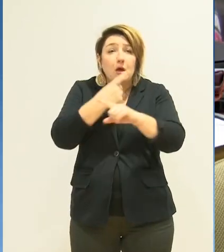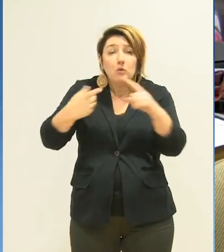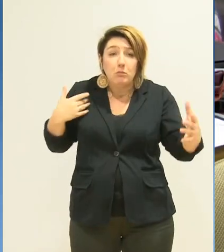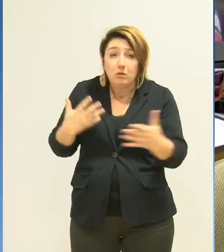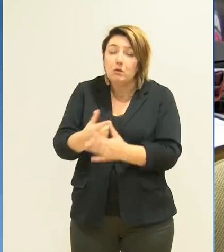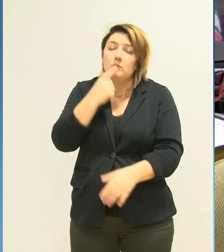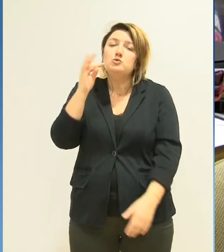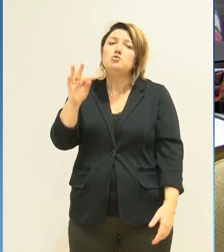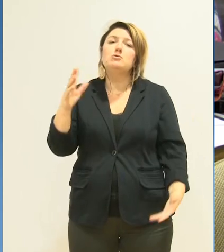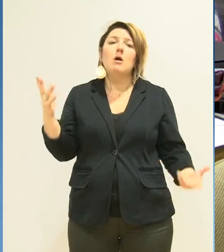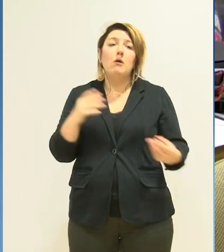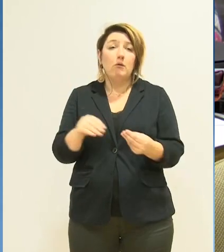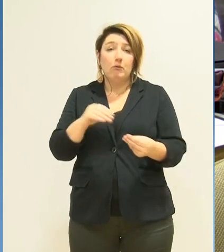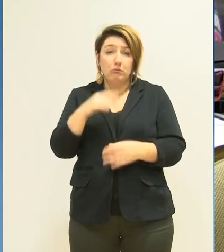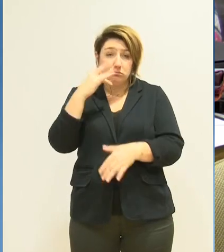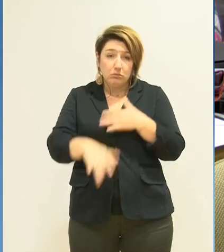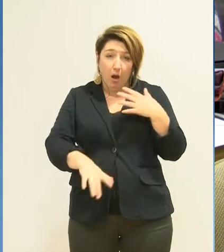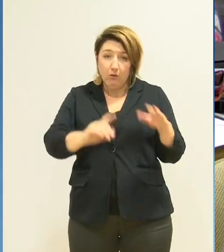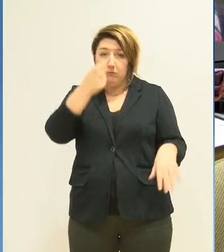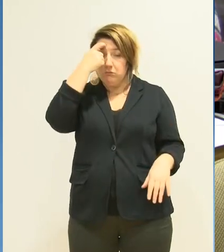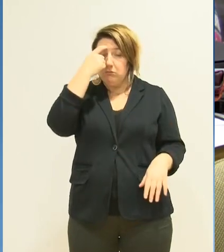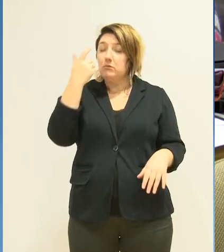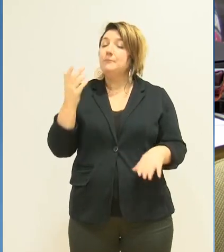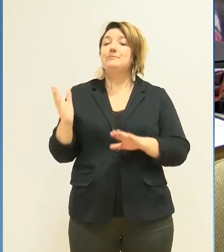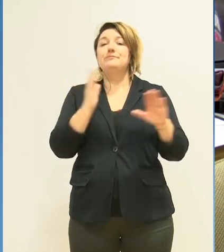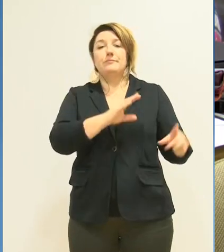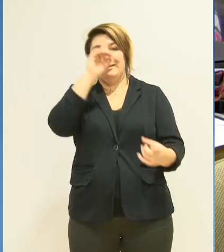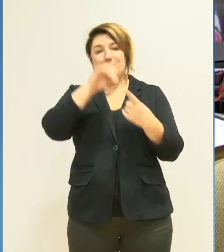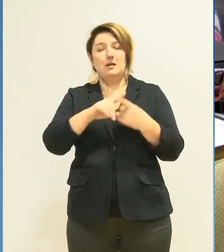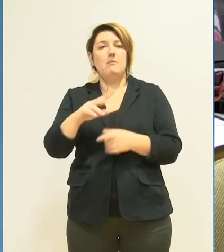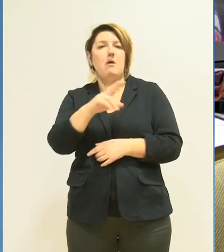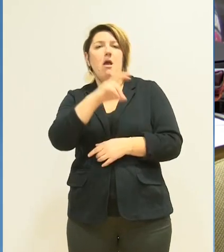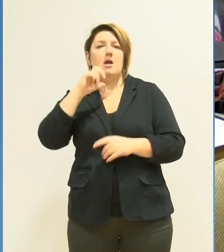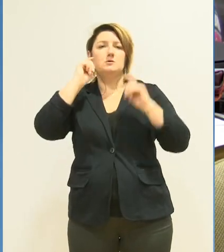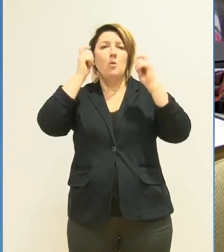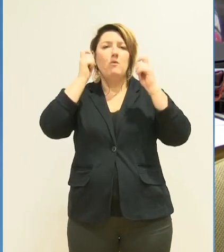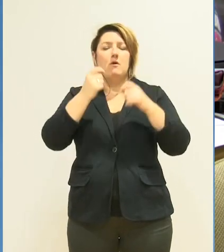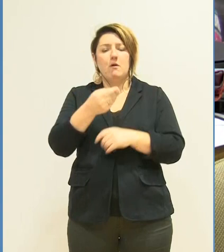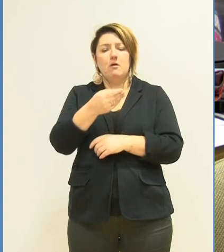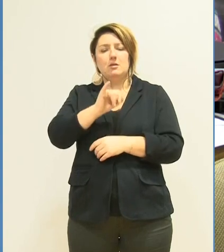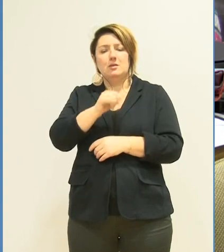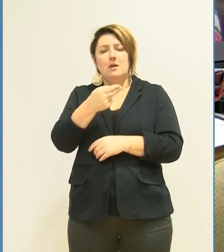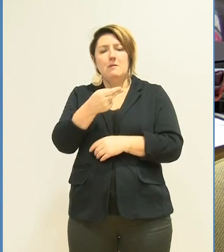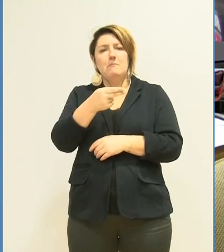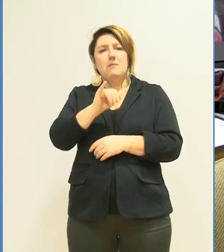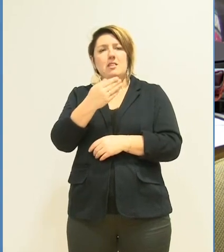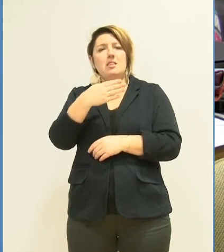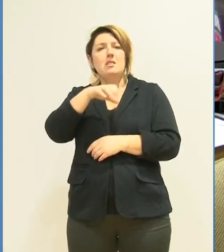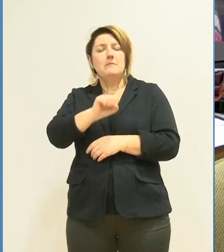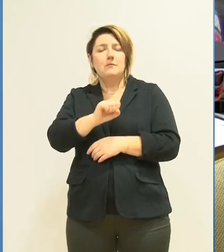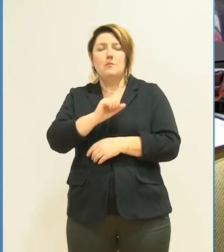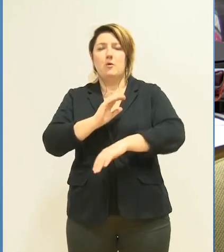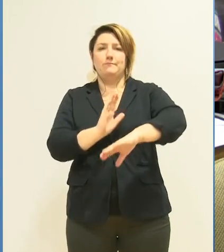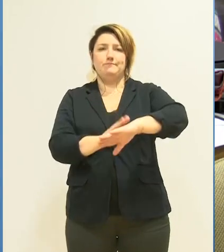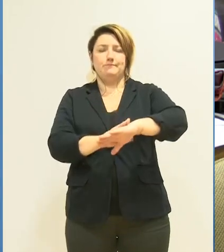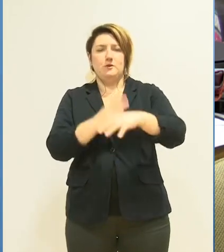monsieur tuscher sur les sur la question de l'ancien couvent des minimes je devrais juste rectifier